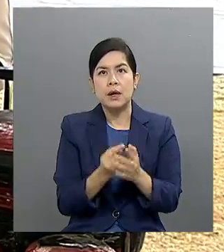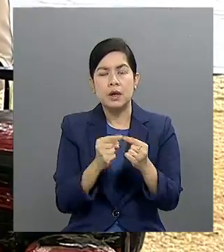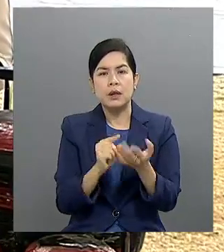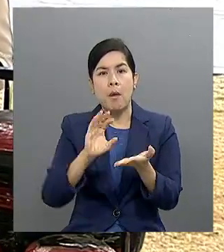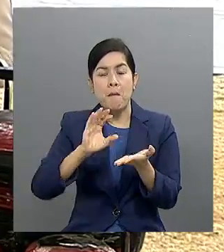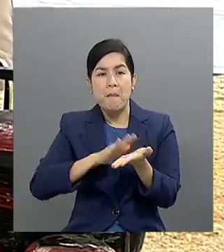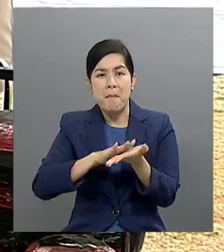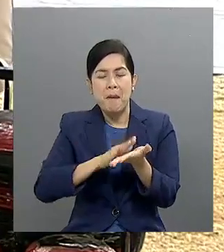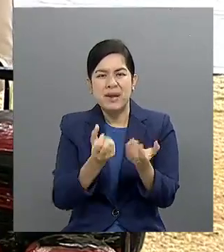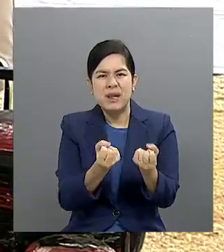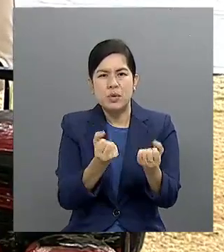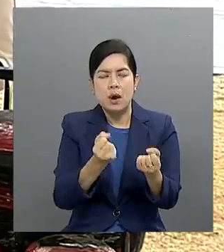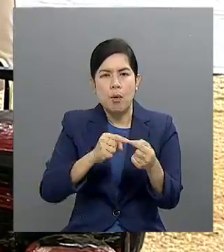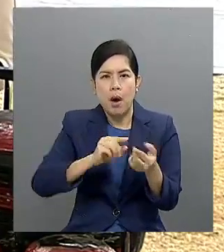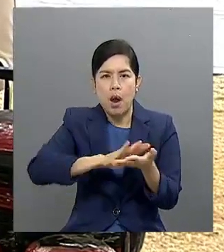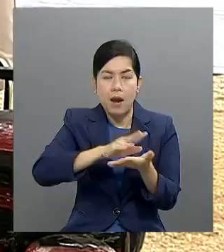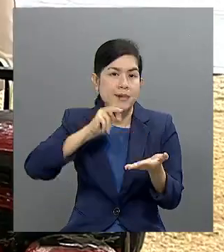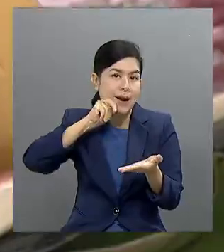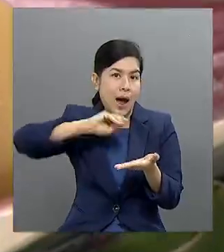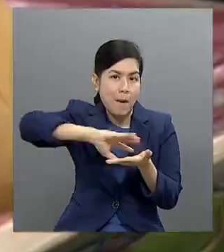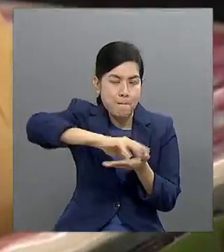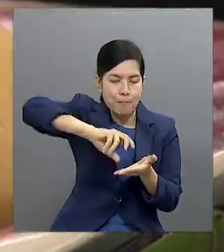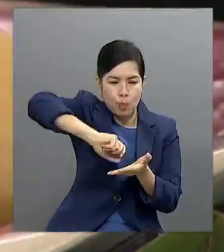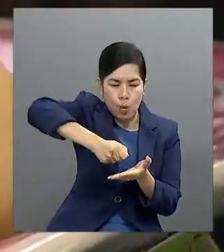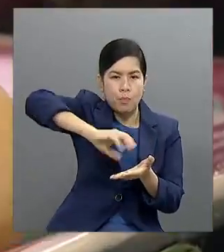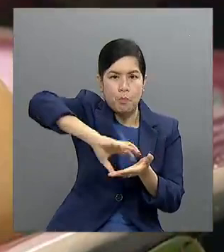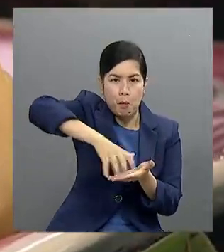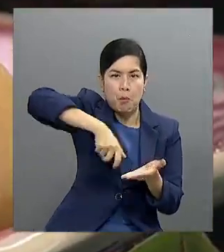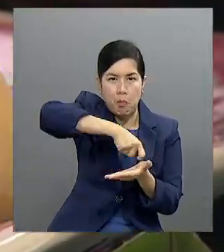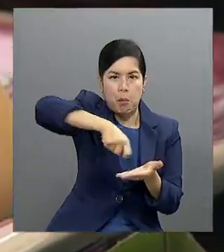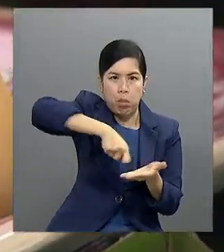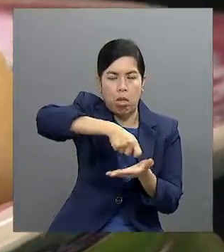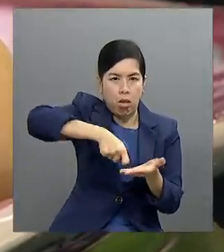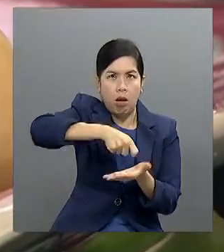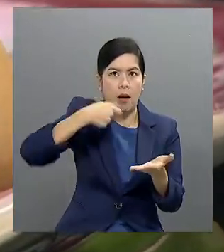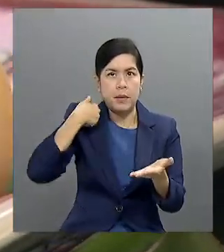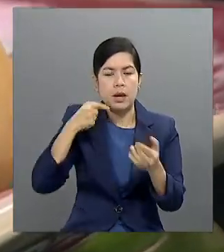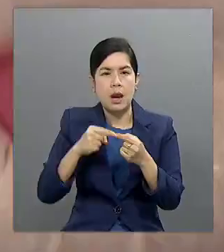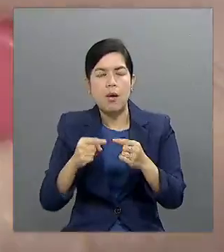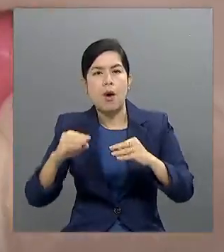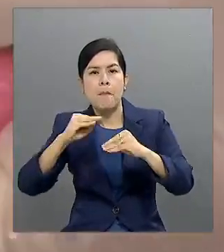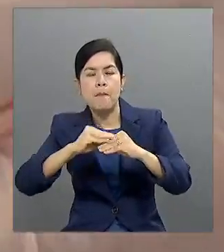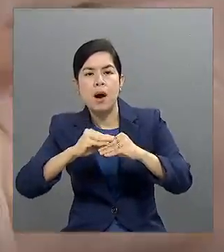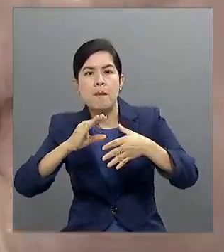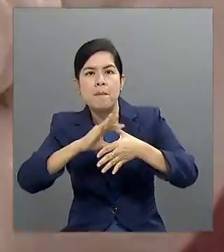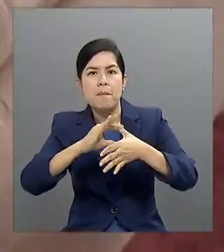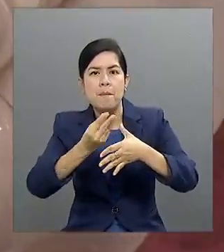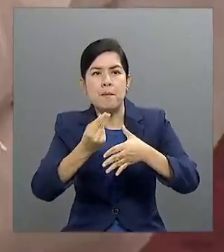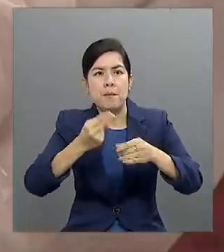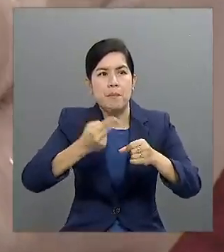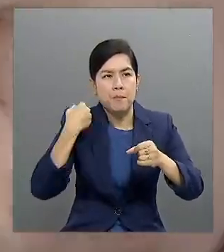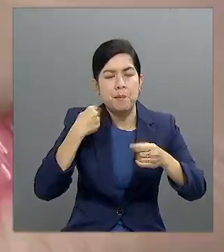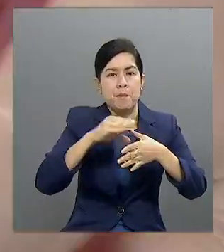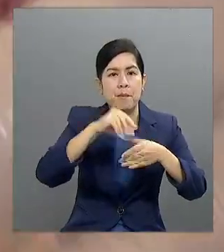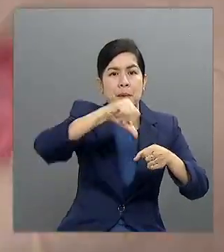ำตาลทรายนิดนึง ค ่ะเพิ่มรสชาติให้แป้งแล้วก็ใส่น้ำมันเข้าไปนิดหน่อยค่ะเพื่อให้มันมีความมันค่ะนวดให้เข้ากันนวดจนแป้งเนียนนะ